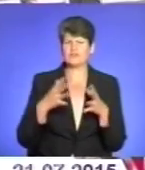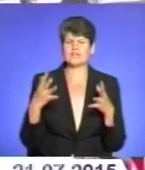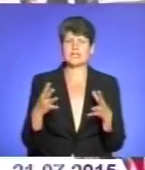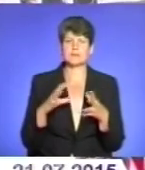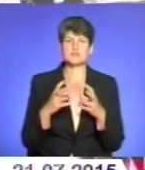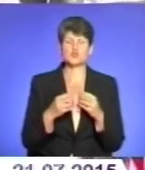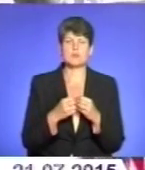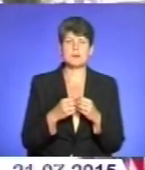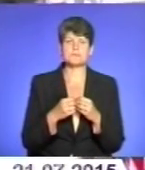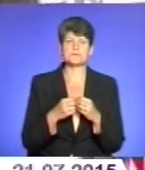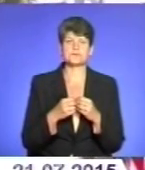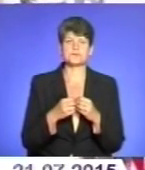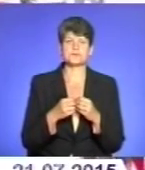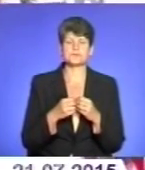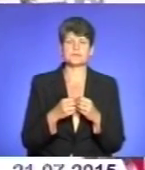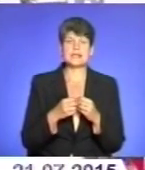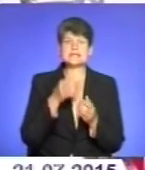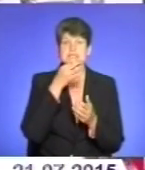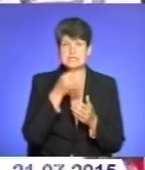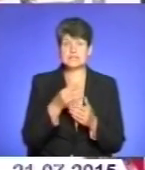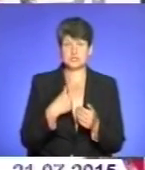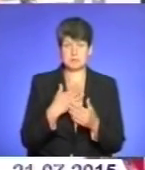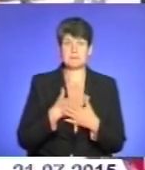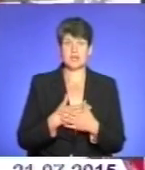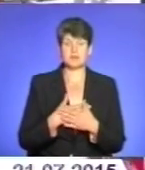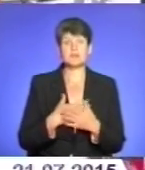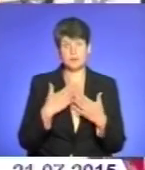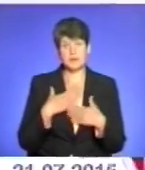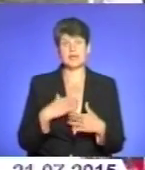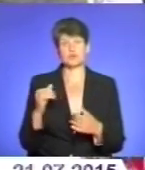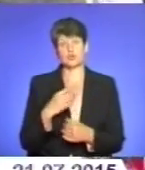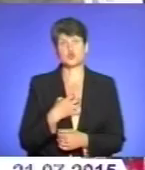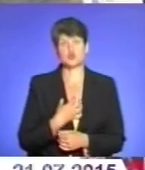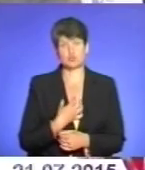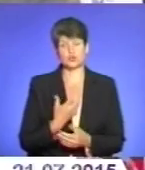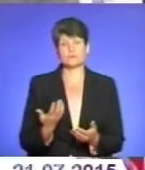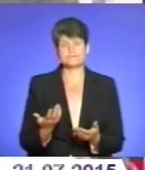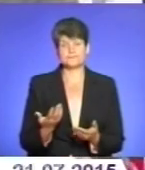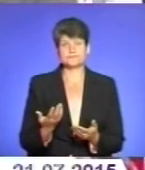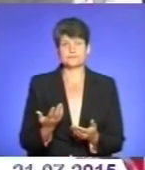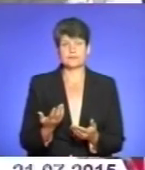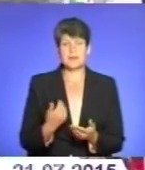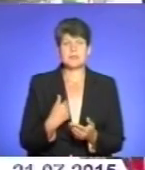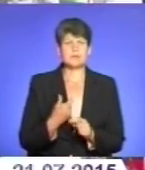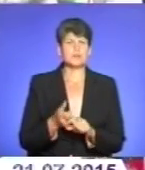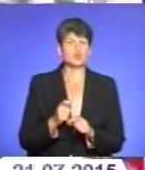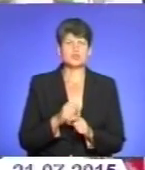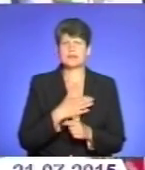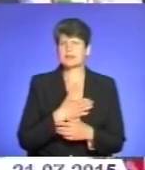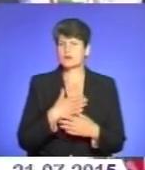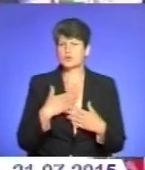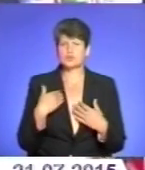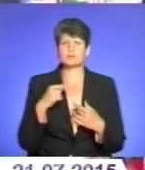сумами. Сказати, чи приємно? Приємно і сумно. Сумно тому, що мені б дуже не хотілося, щоб ми